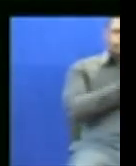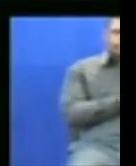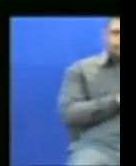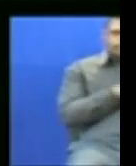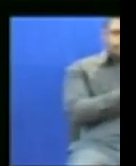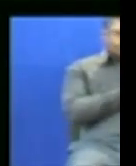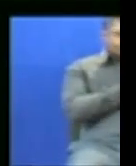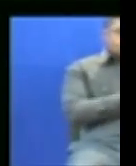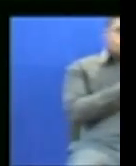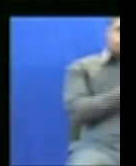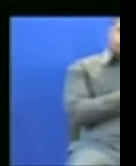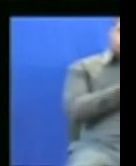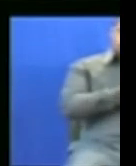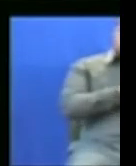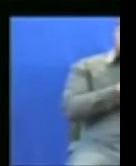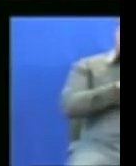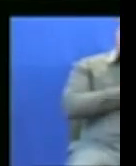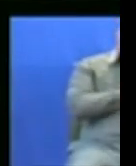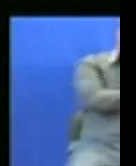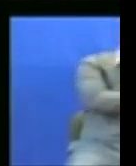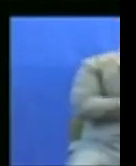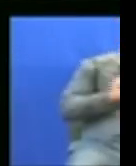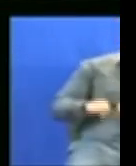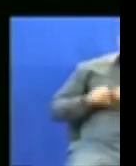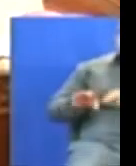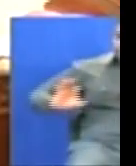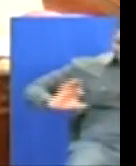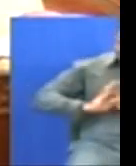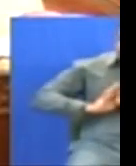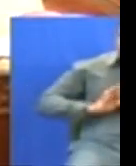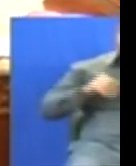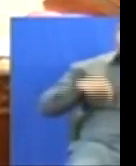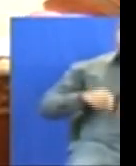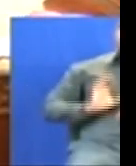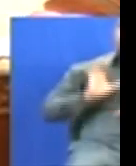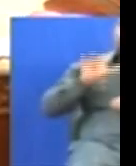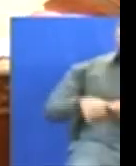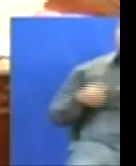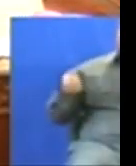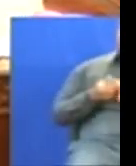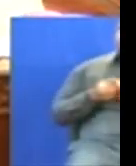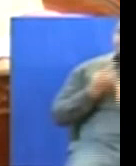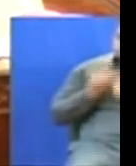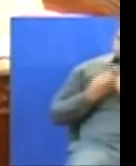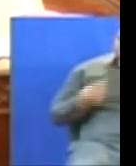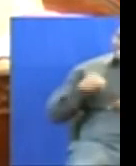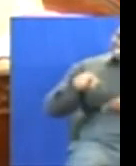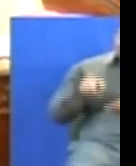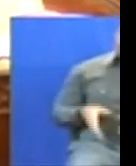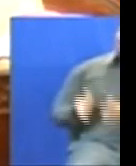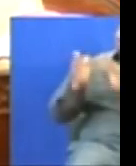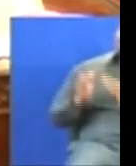mikoa miwili, mkoa wa Songwe na mkoa wa Rukwa. Lakini huu ni mwaka wa 10 nimekuwa nikizungumzia hii barabara, lakini